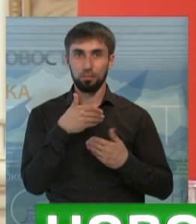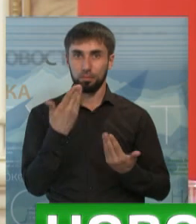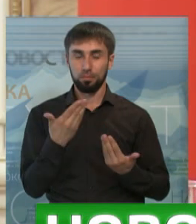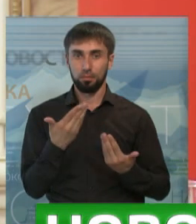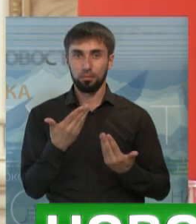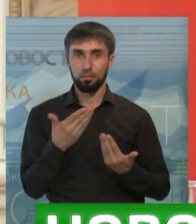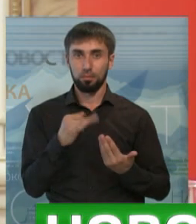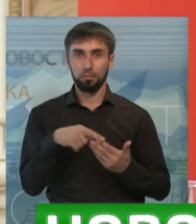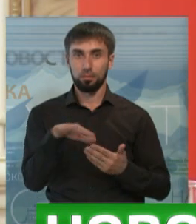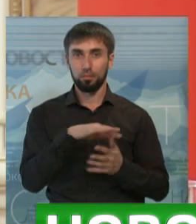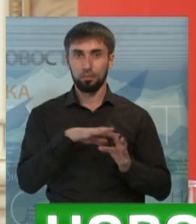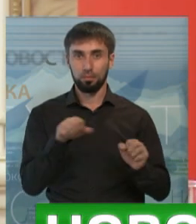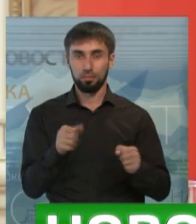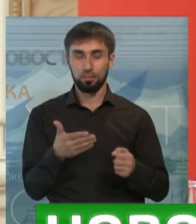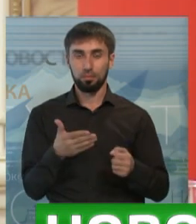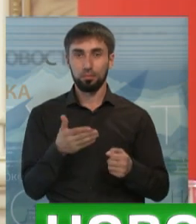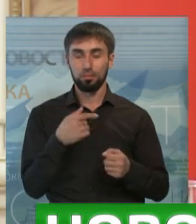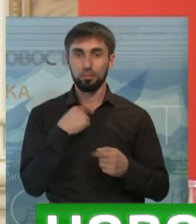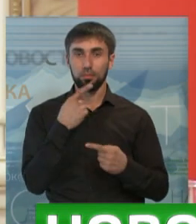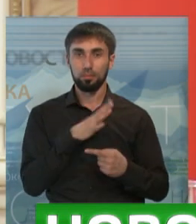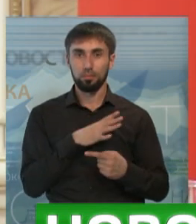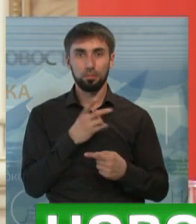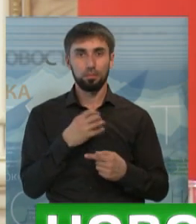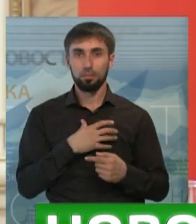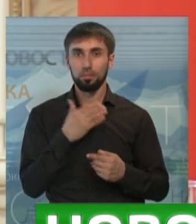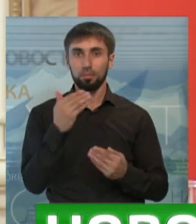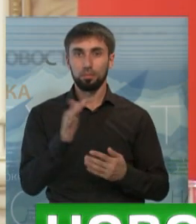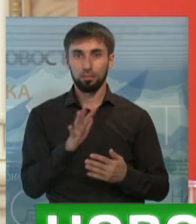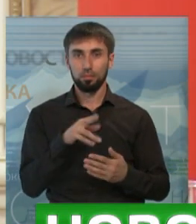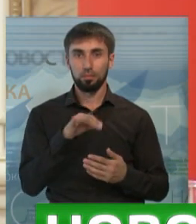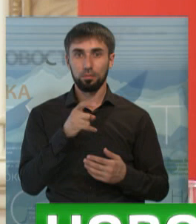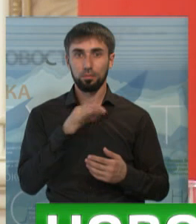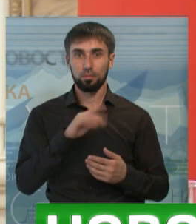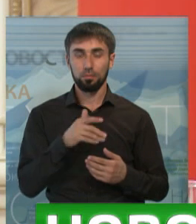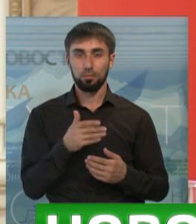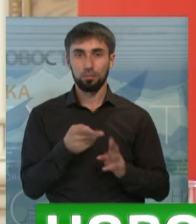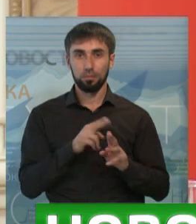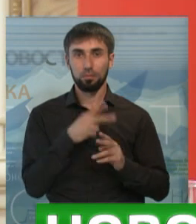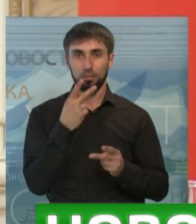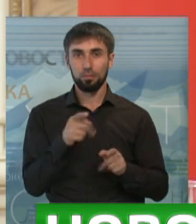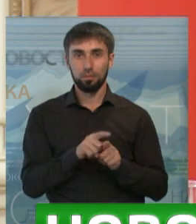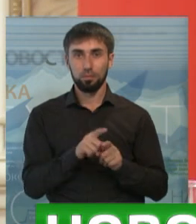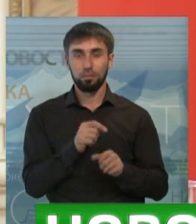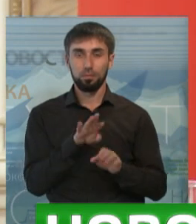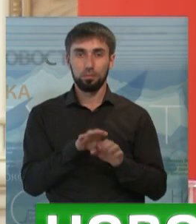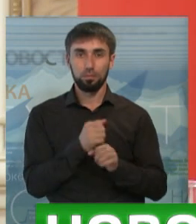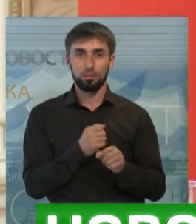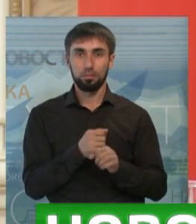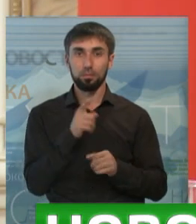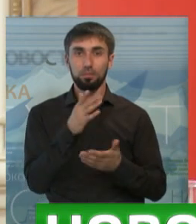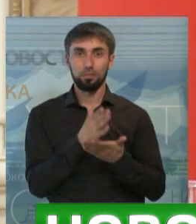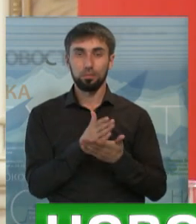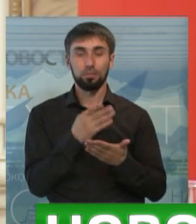слушайте но я же вам говорил это же не ваша прихоть там золой и андрей вожди слушать и скажу тебе документы